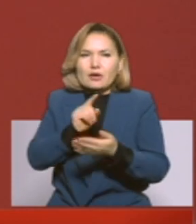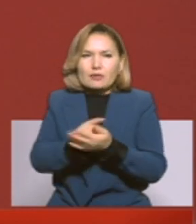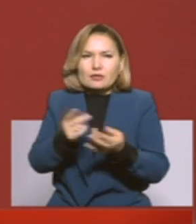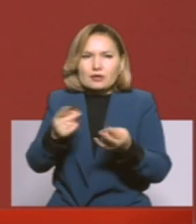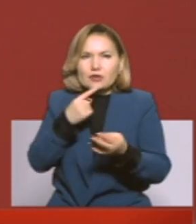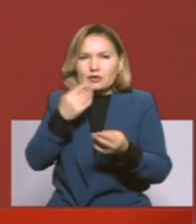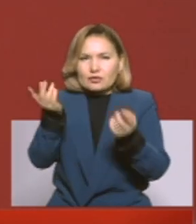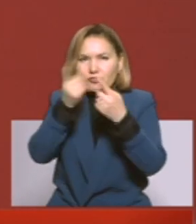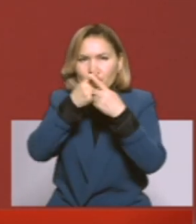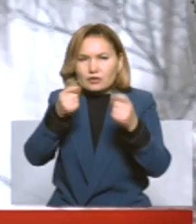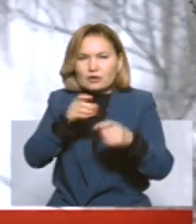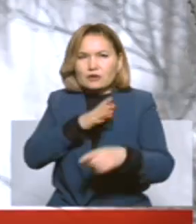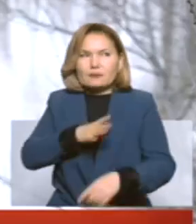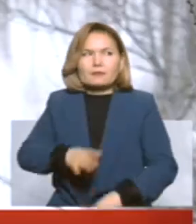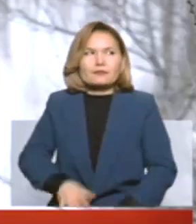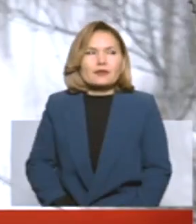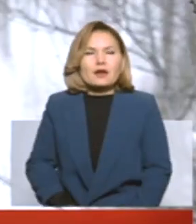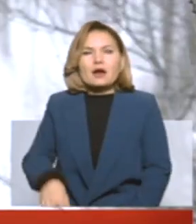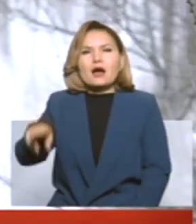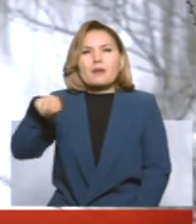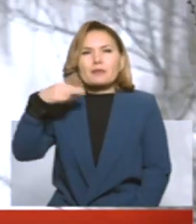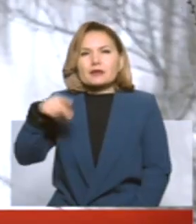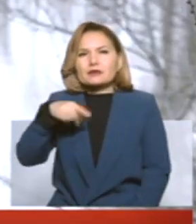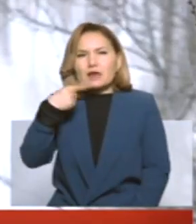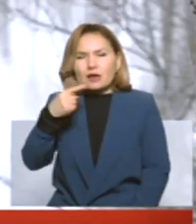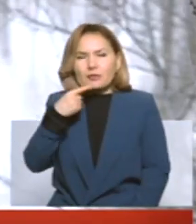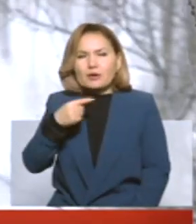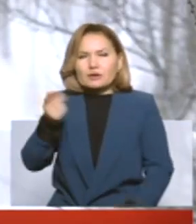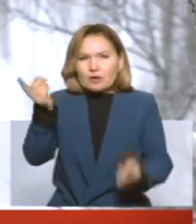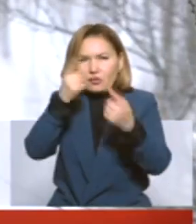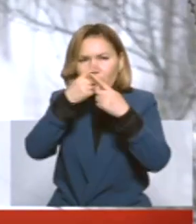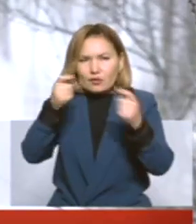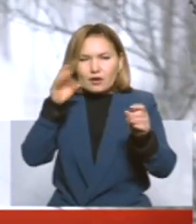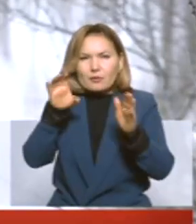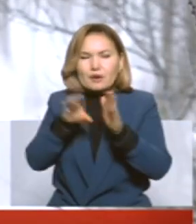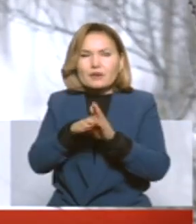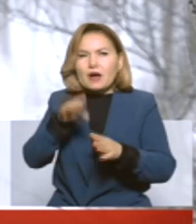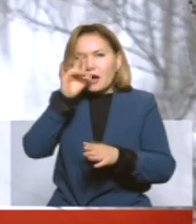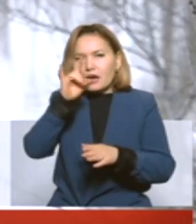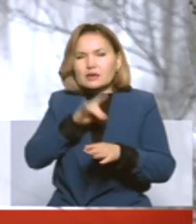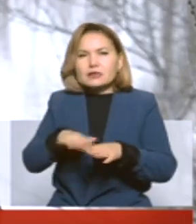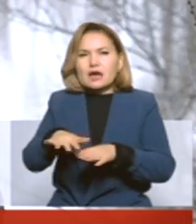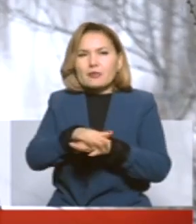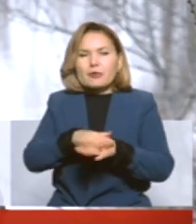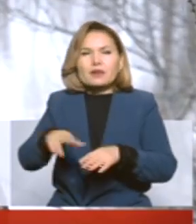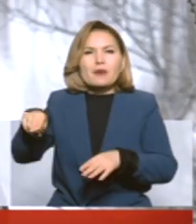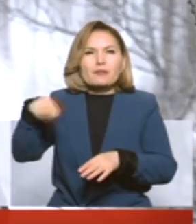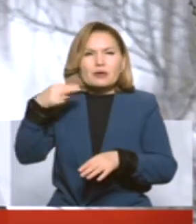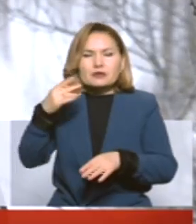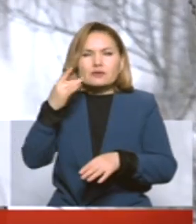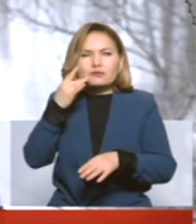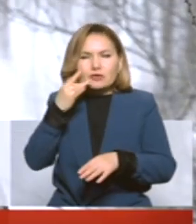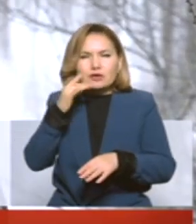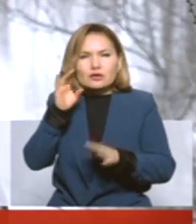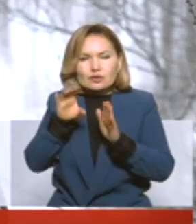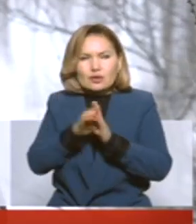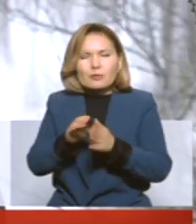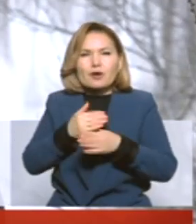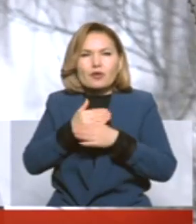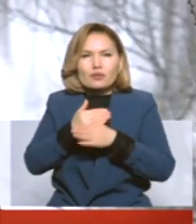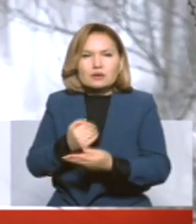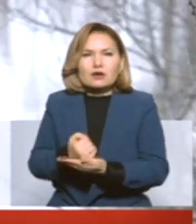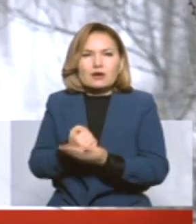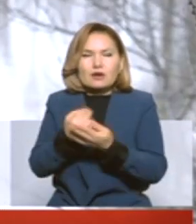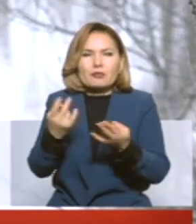үндеді. Президентіміздің айтқан үндеуіне қосыла отырып, барлығымызда президенттің жанынан табылайық, қолдайық деген